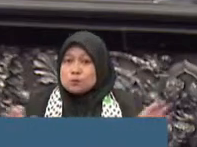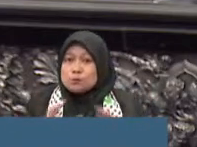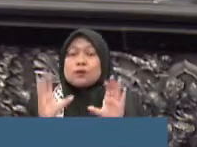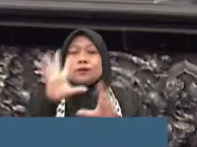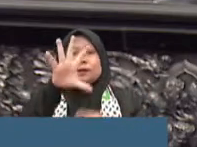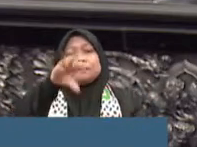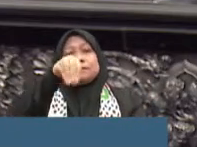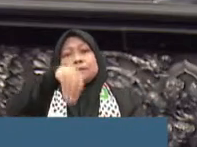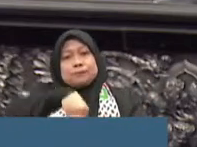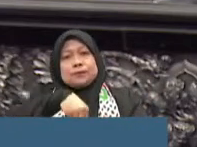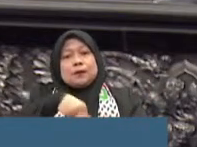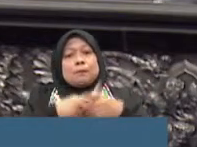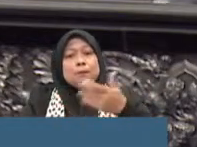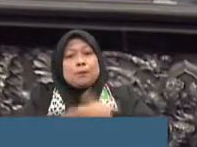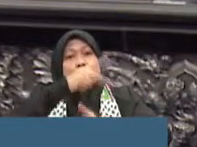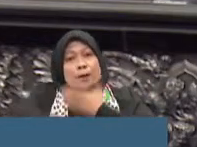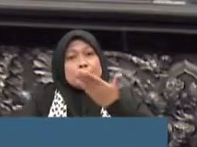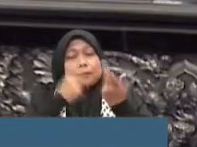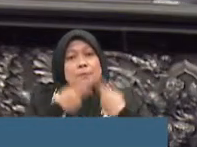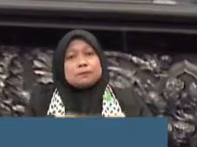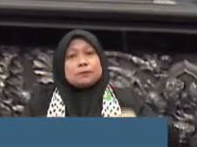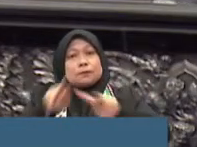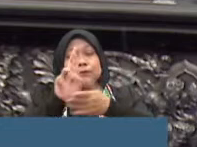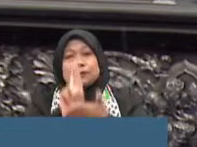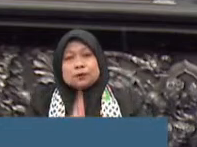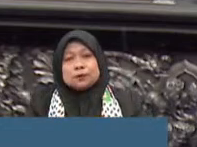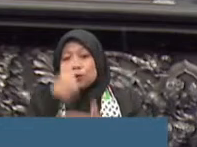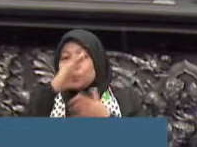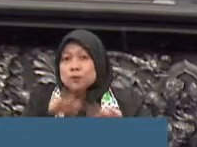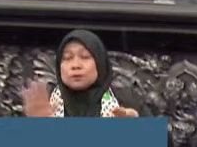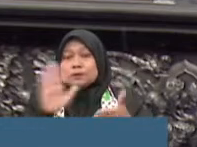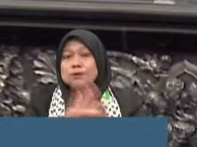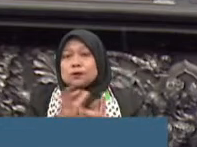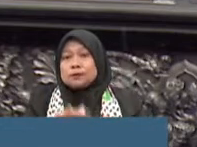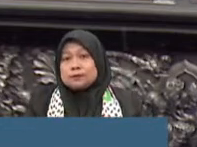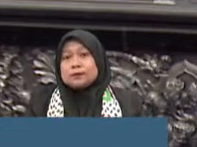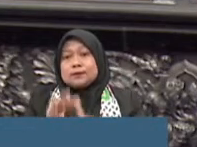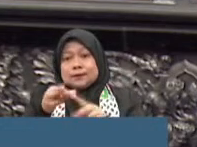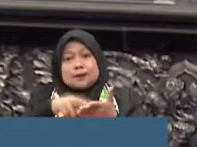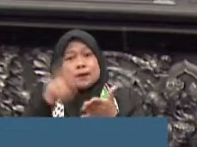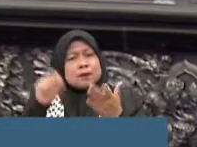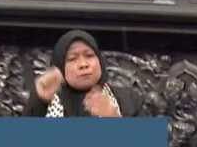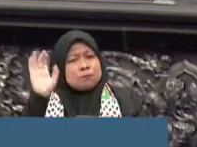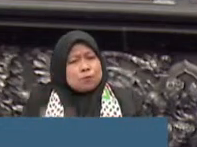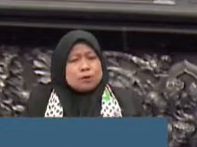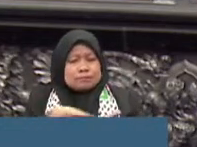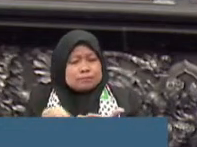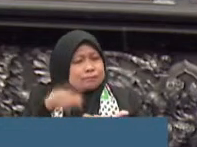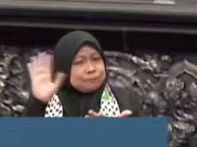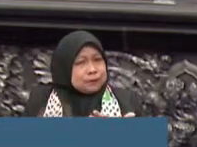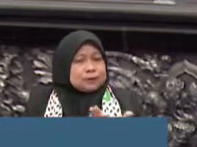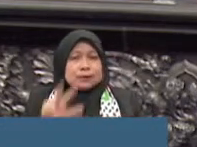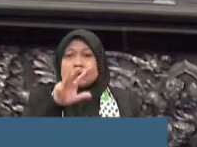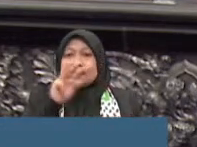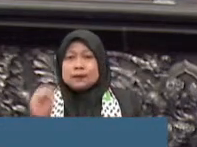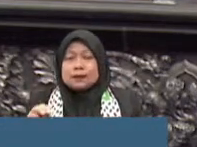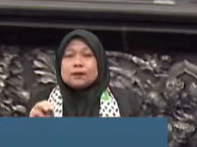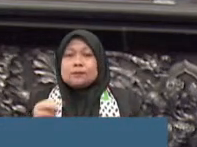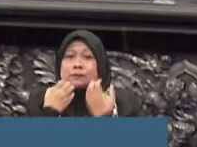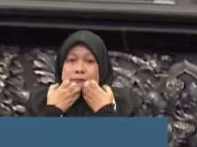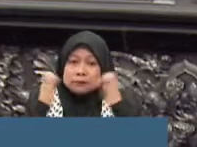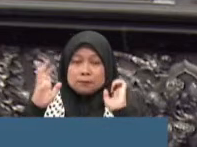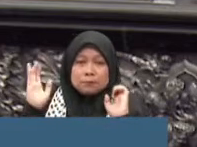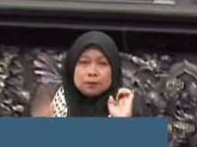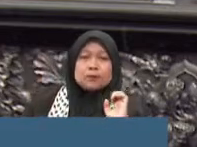dilaksanakan, termasuk program pemulihan khas untuk murid sekolah rendah yang masih belum menguasai kemahiran asas 3M sebagai